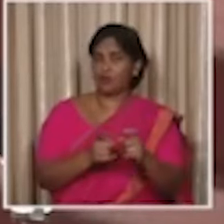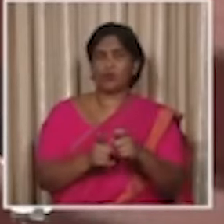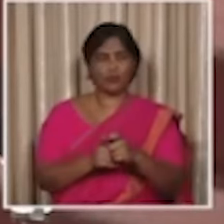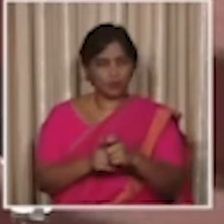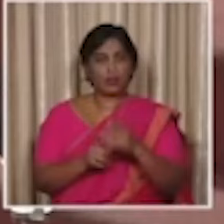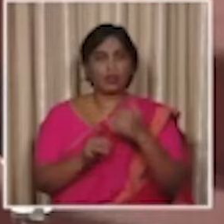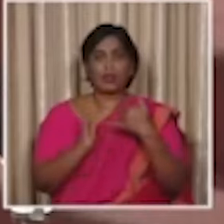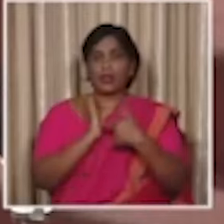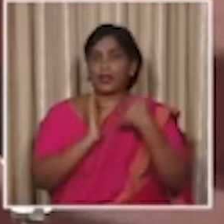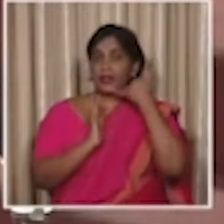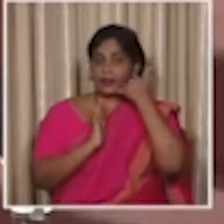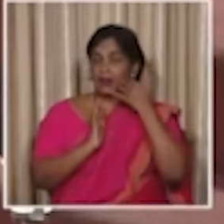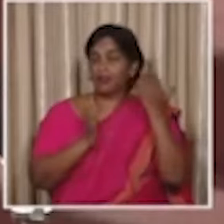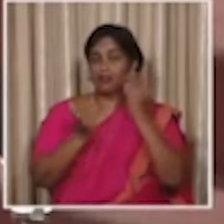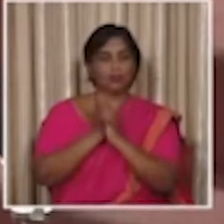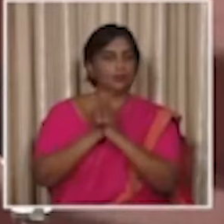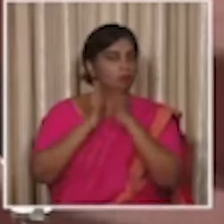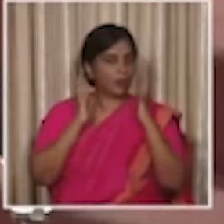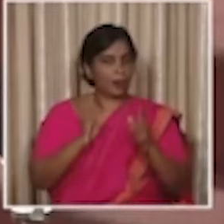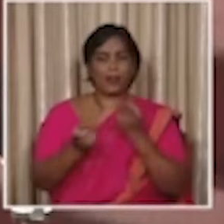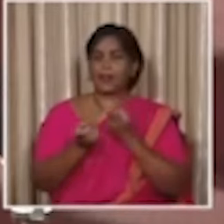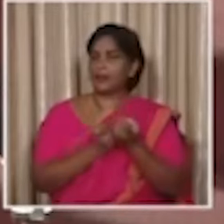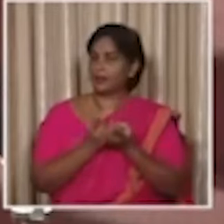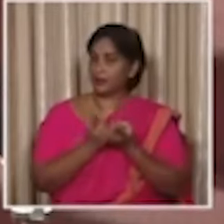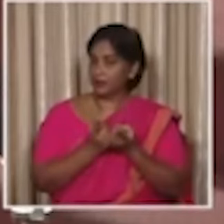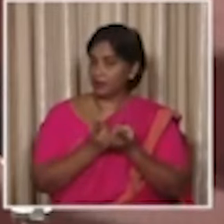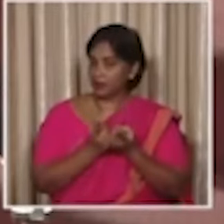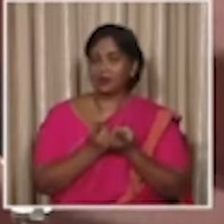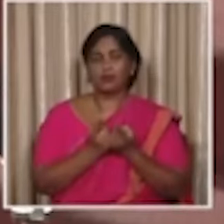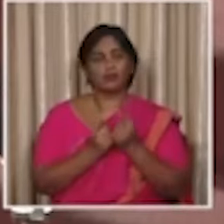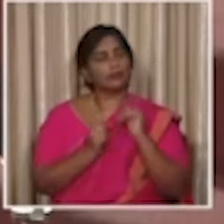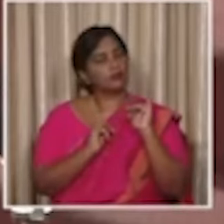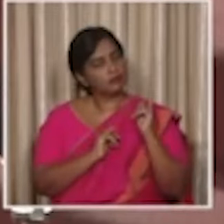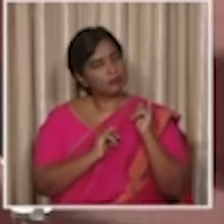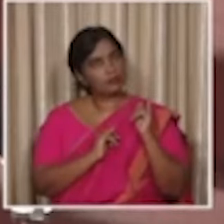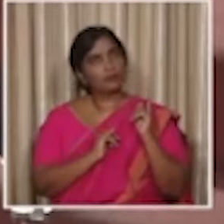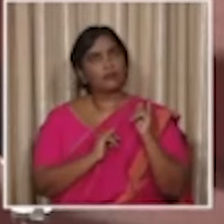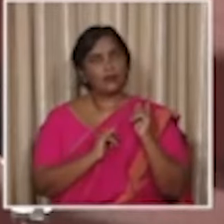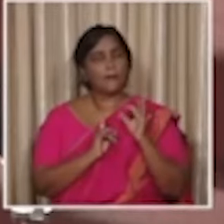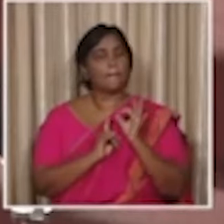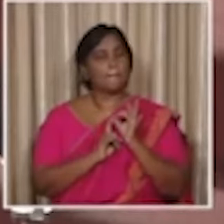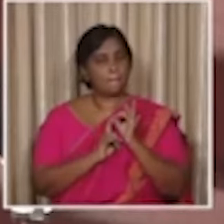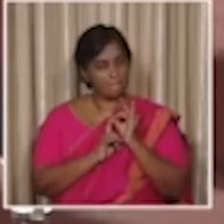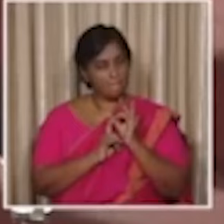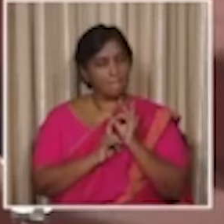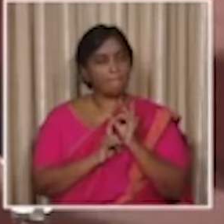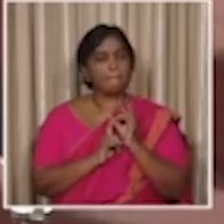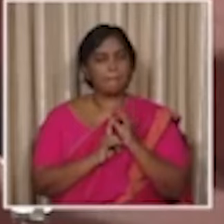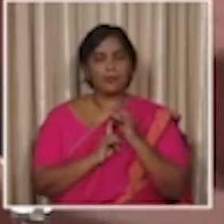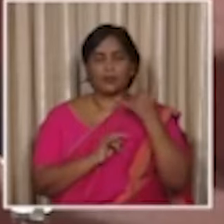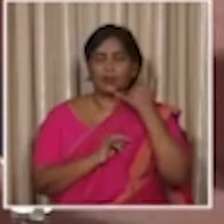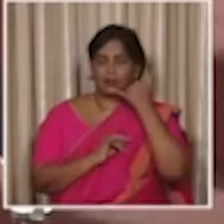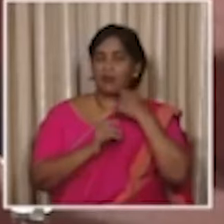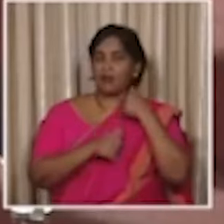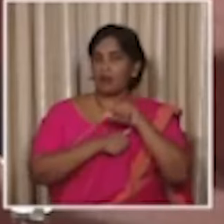वेलावे टेलिकॉम आयतने विशाल कार्यभारयक् करा तरंगकारी यम किसी पौद्गलिक टेलिकम्युनिकेशन